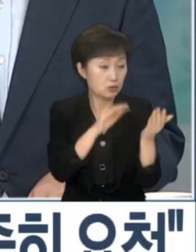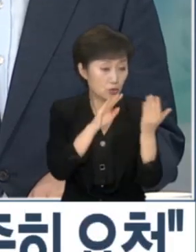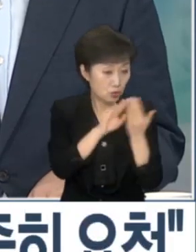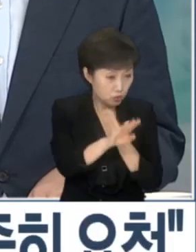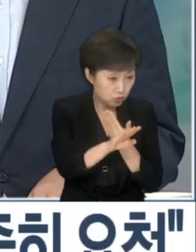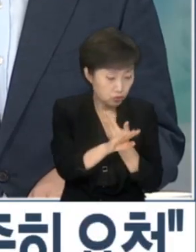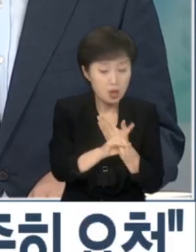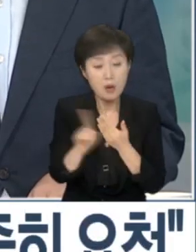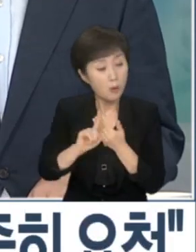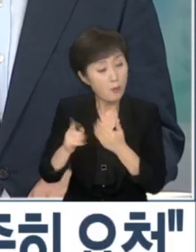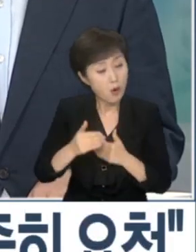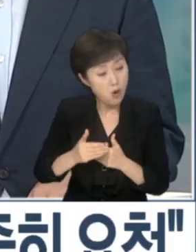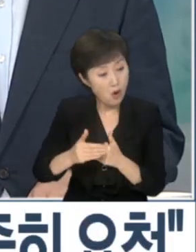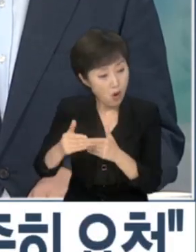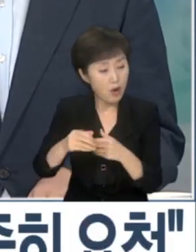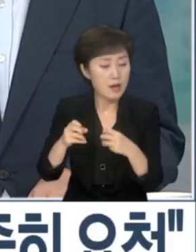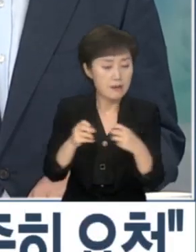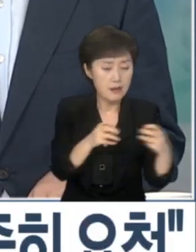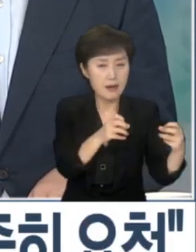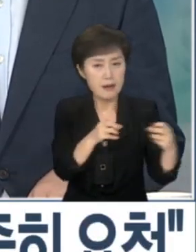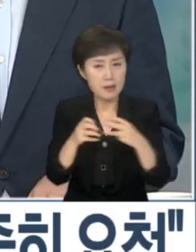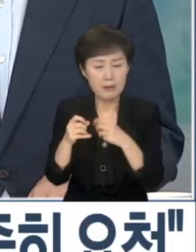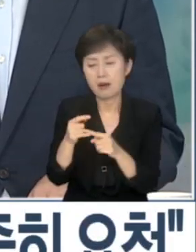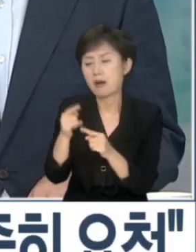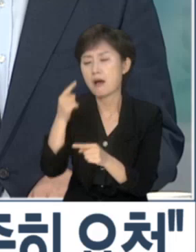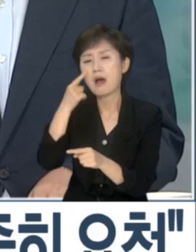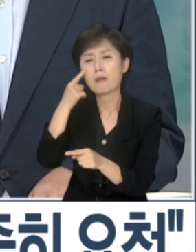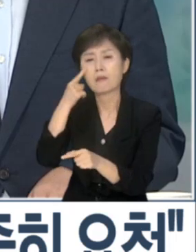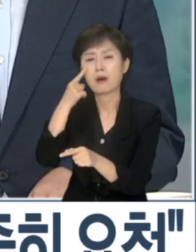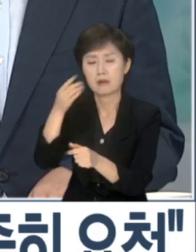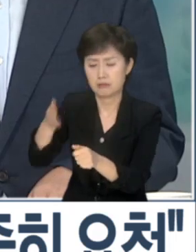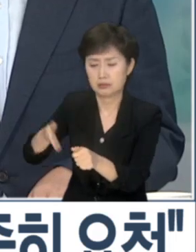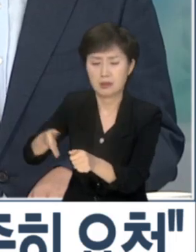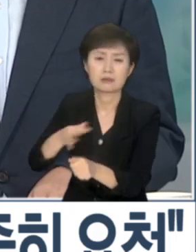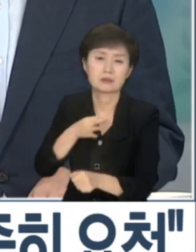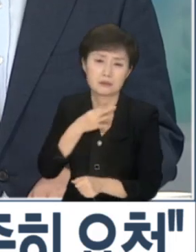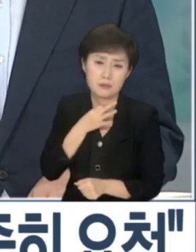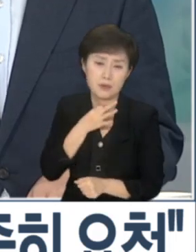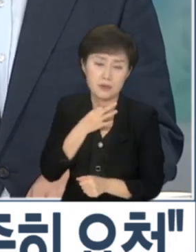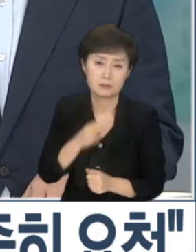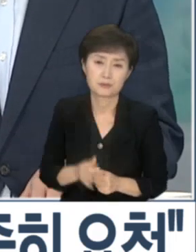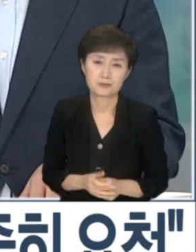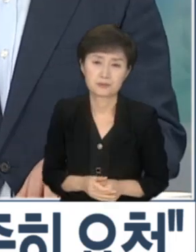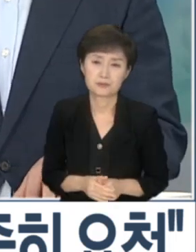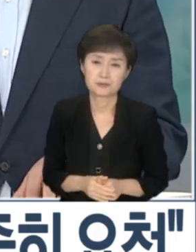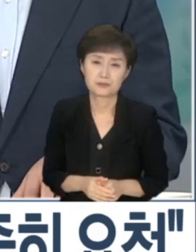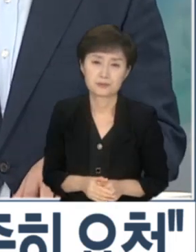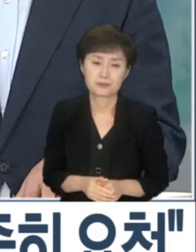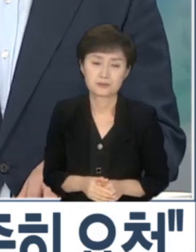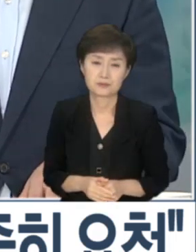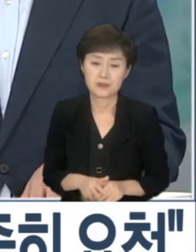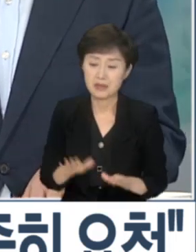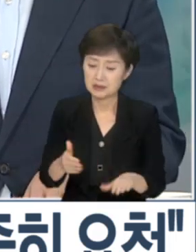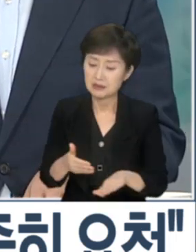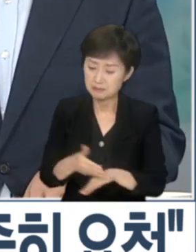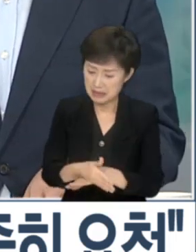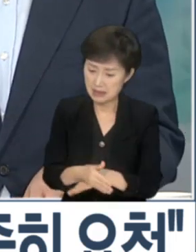실무적 과정을 거칠 것이고라는 이야기들을 좀 해 준다면 명분이 주어지지 않겠습니까 그래서 다소